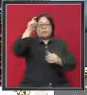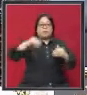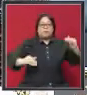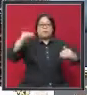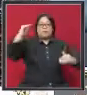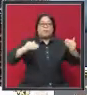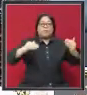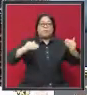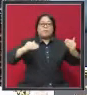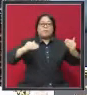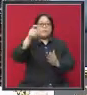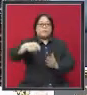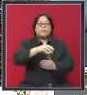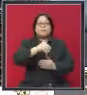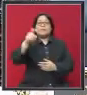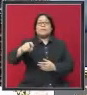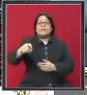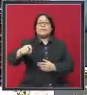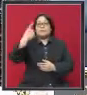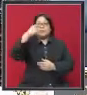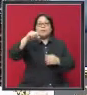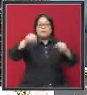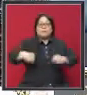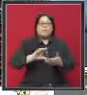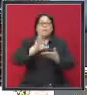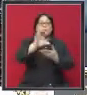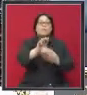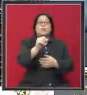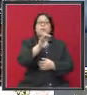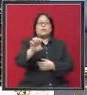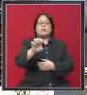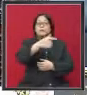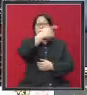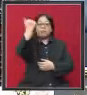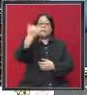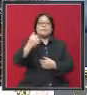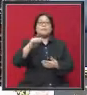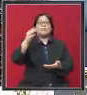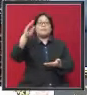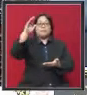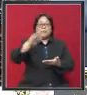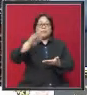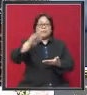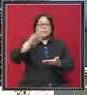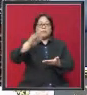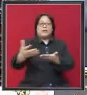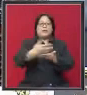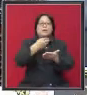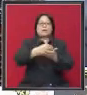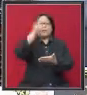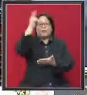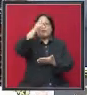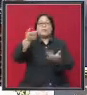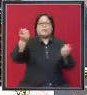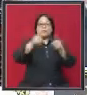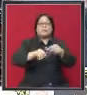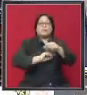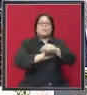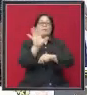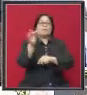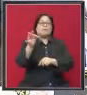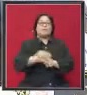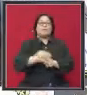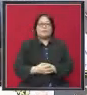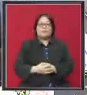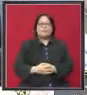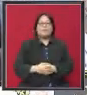mengimbangi pelanjawan antara keperluan dan kemampuan untuk menampung keperluan OE disebabkan oleh pengurangan hasil kerajaan akibat penularan